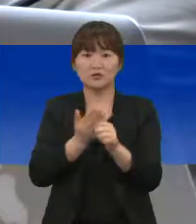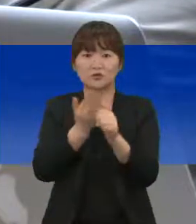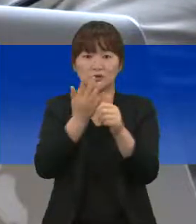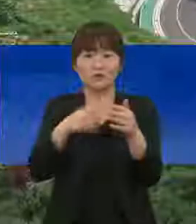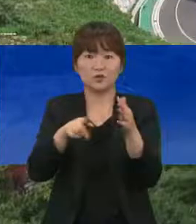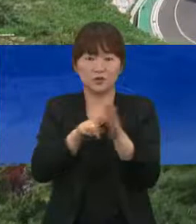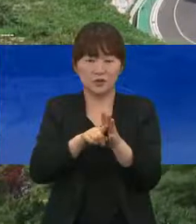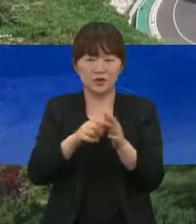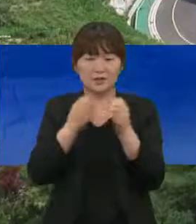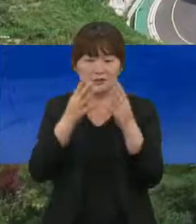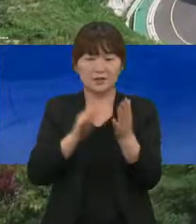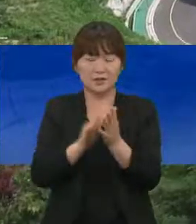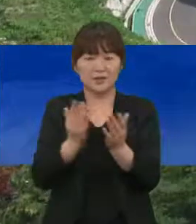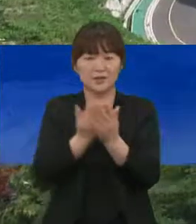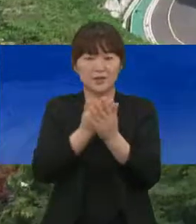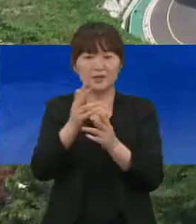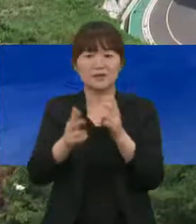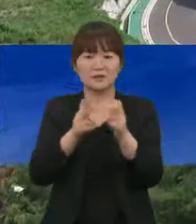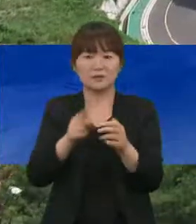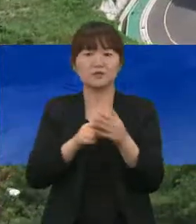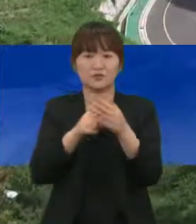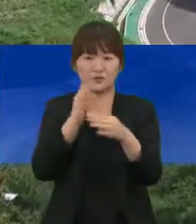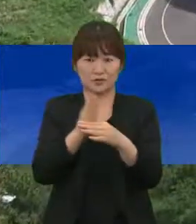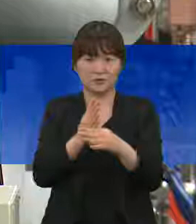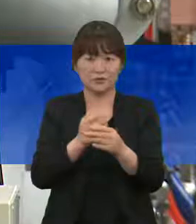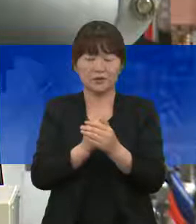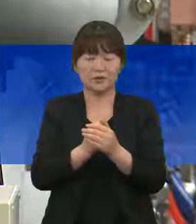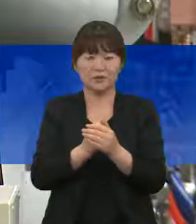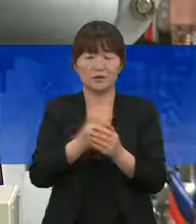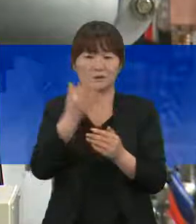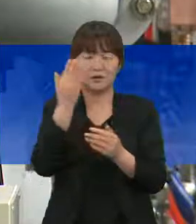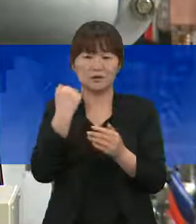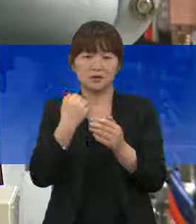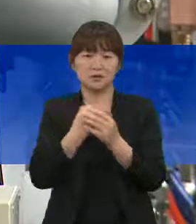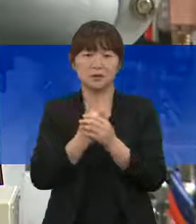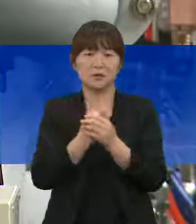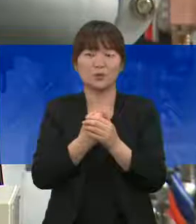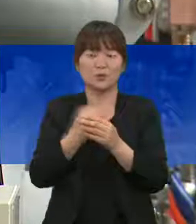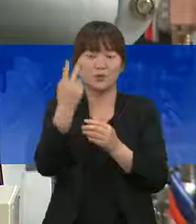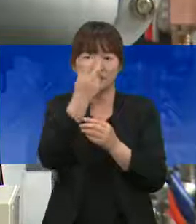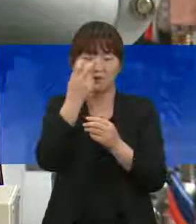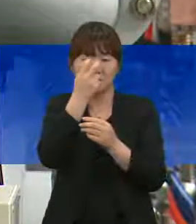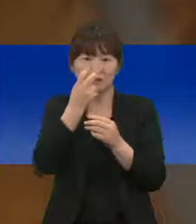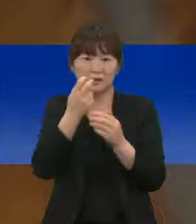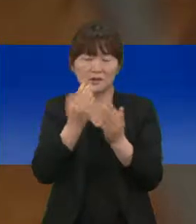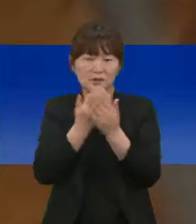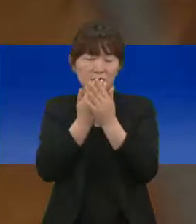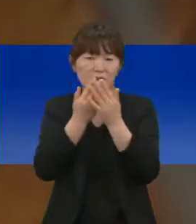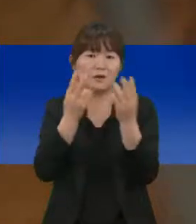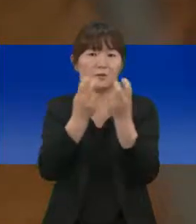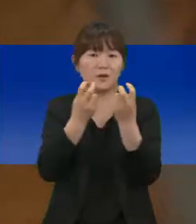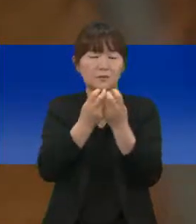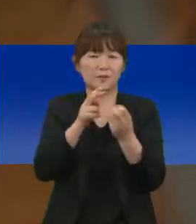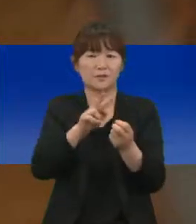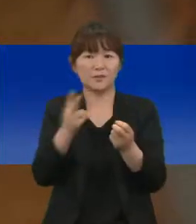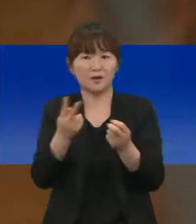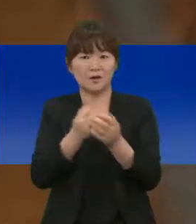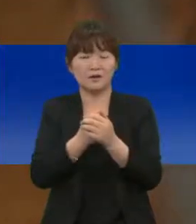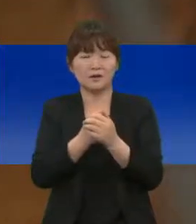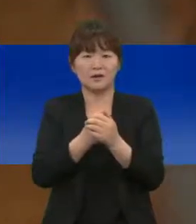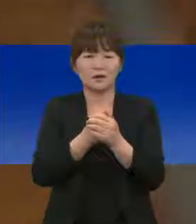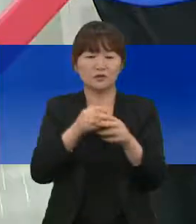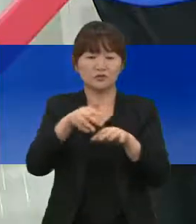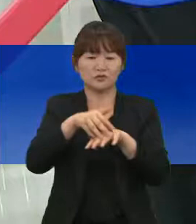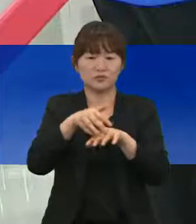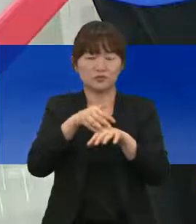위해 가속기 기반 신약 개발 프로젝트를 추진하고 있습니다. 이는 기존 화합물 스크리닝에 의존했던 개발 방식에서